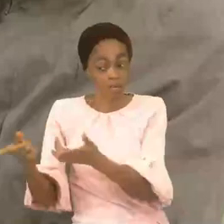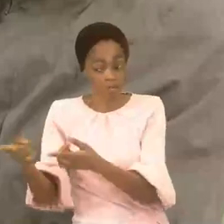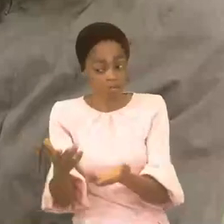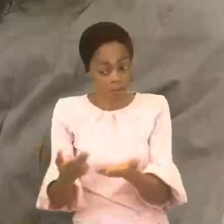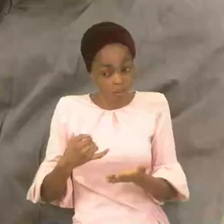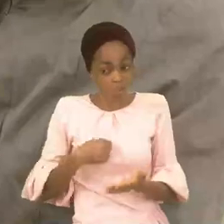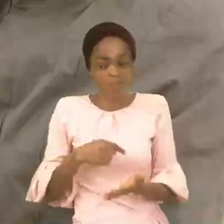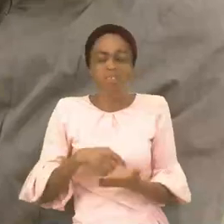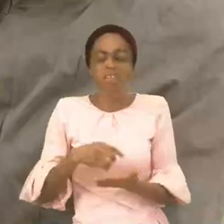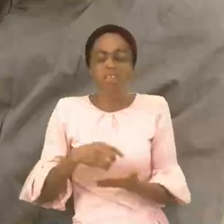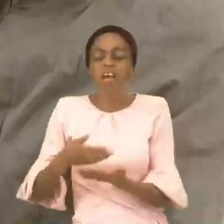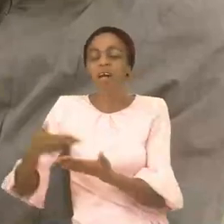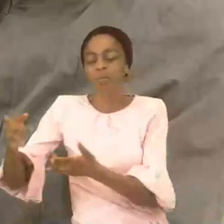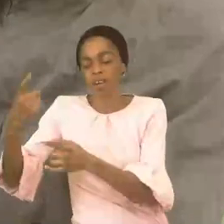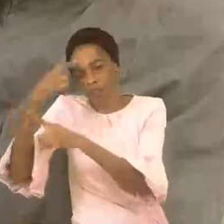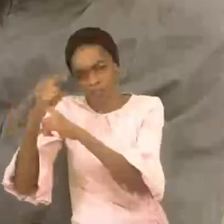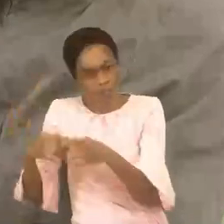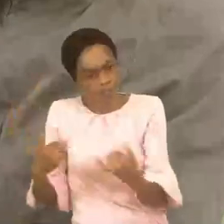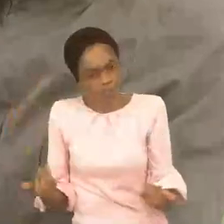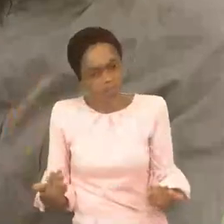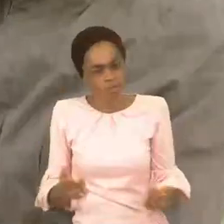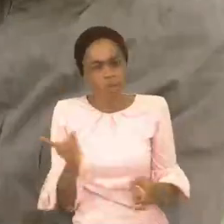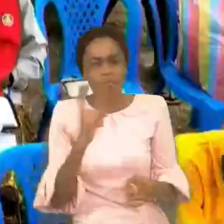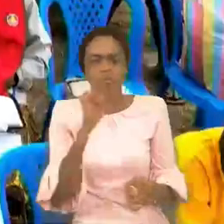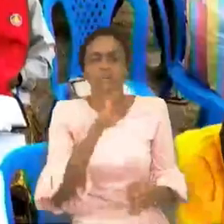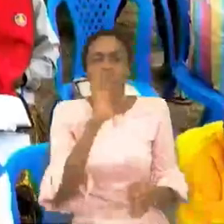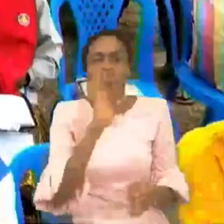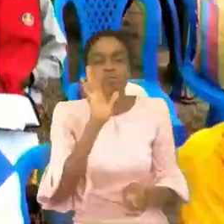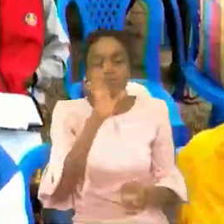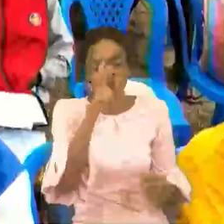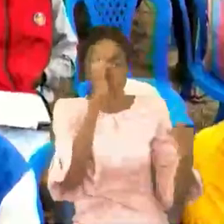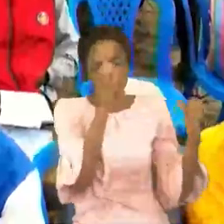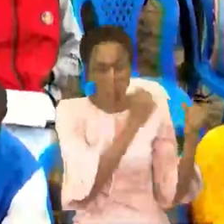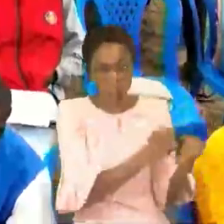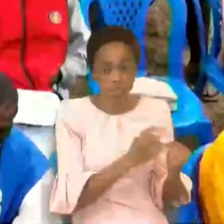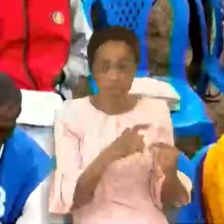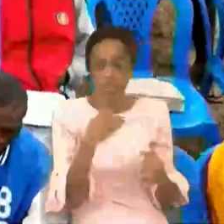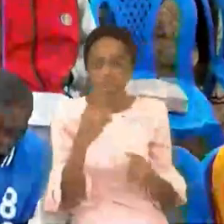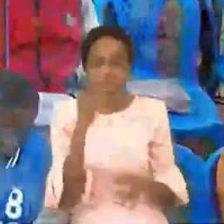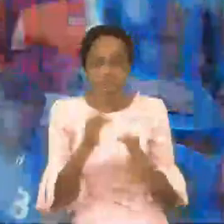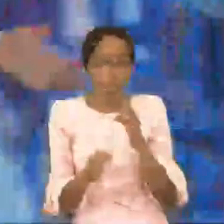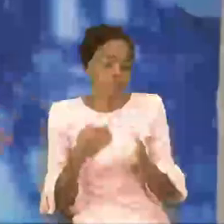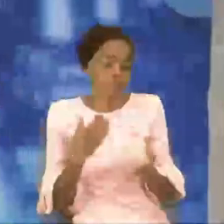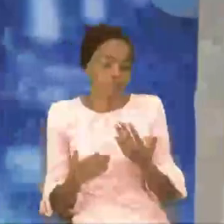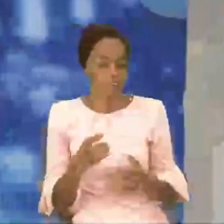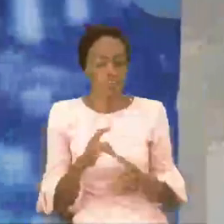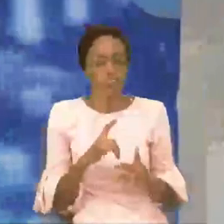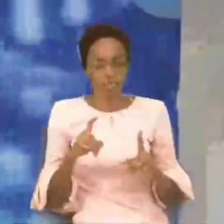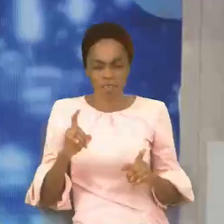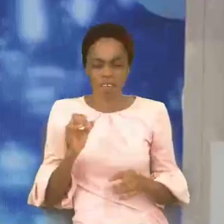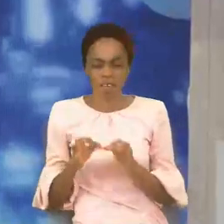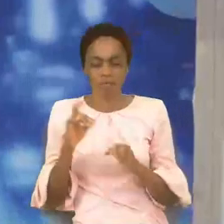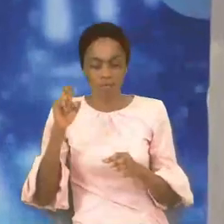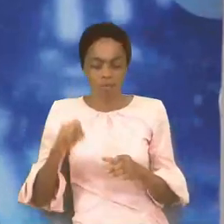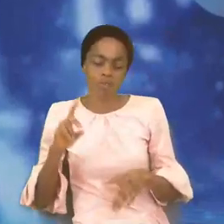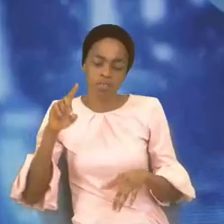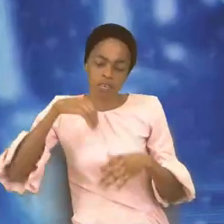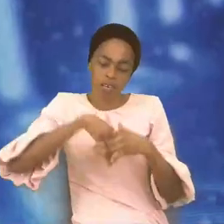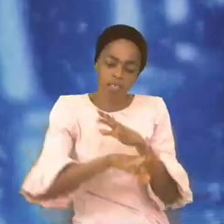Où est ta foi? Ils disent que si tu veux entrer dans une institution,